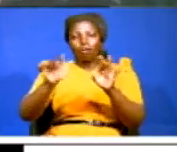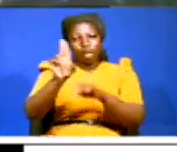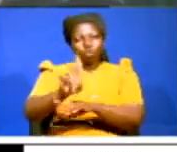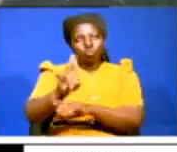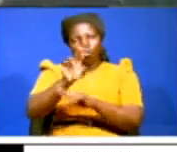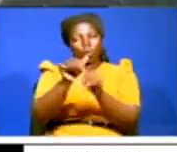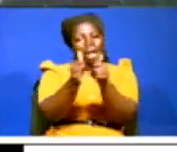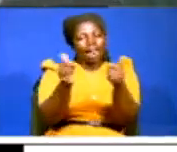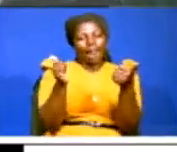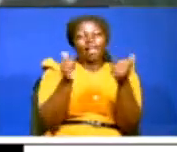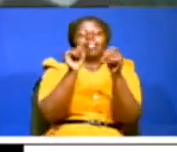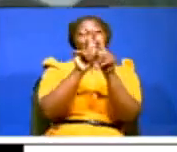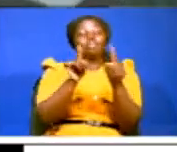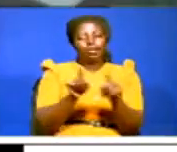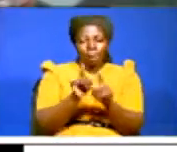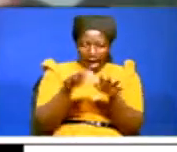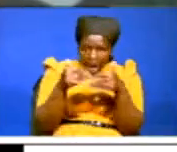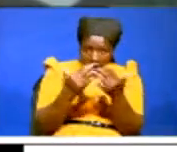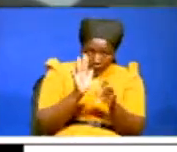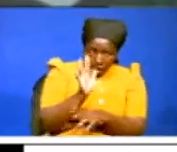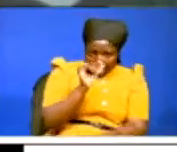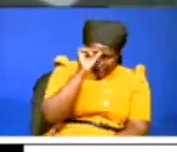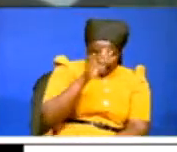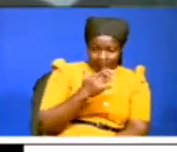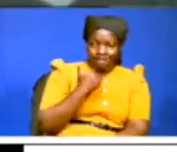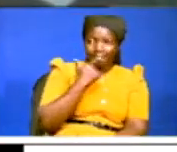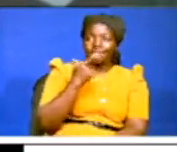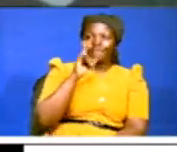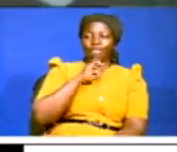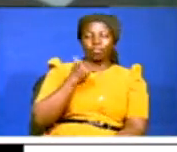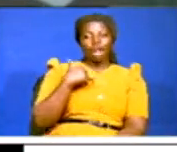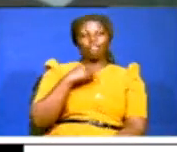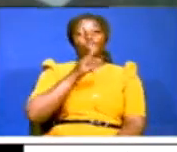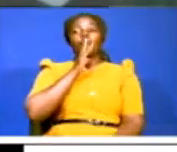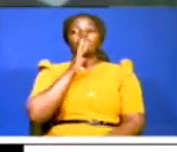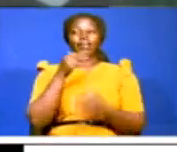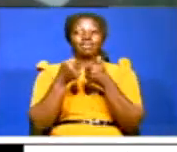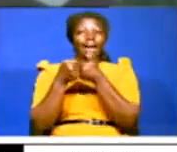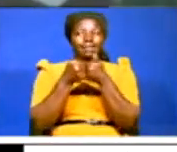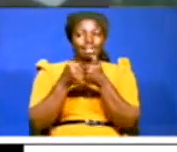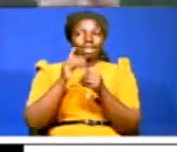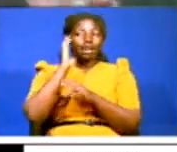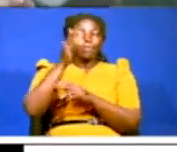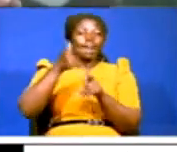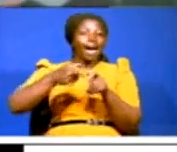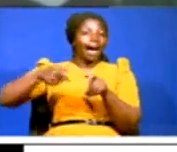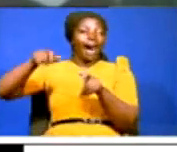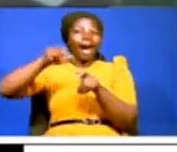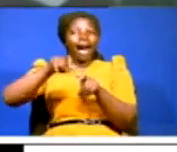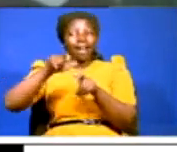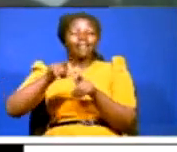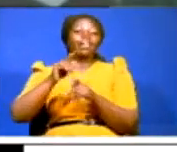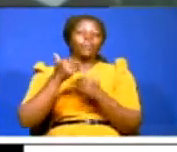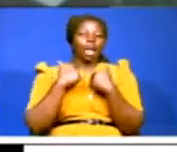na vile vile vile gavana wenu alisema bado tuko na matatizo ya maji na tutaongeza. Tuko na mpango